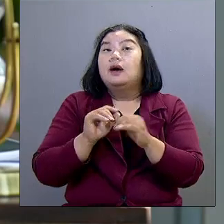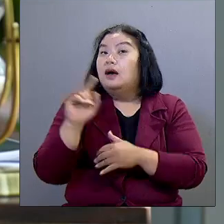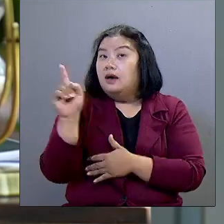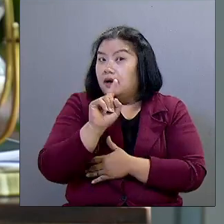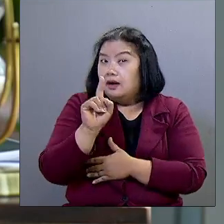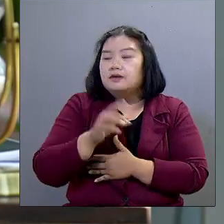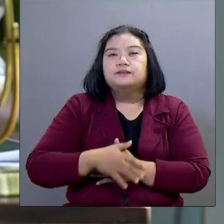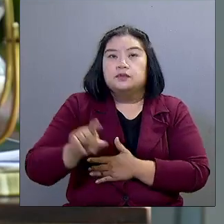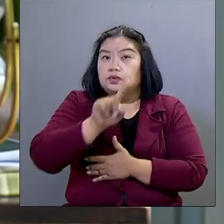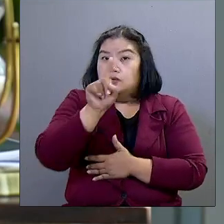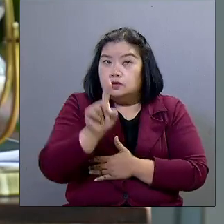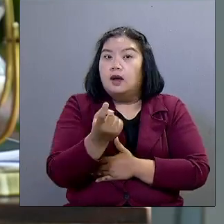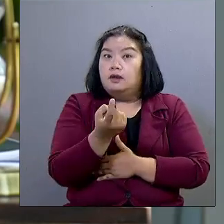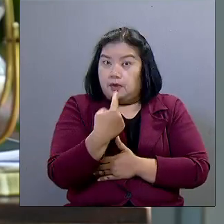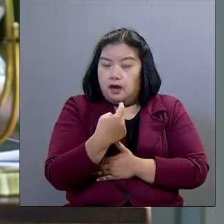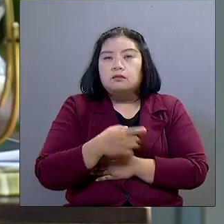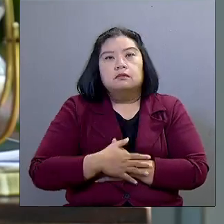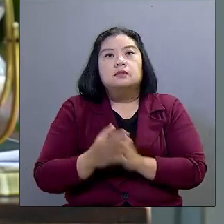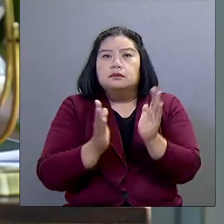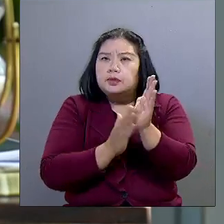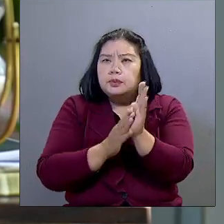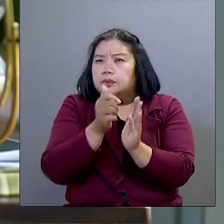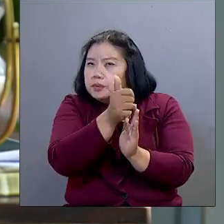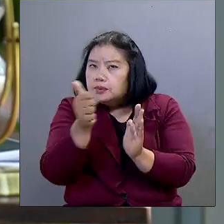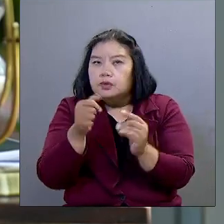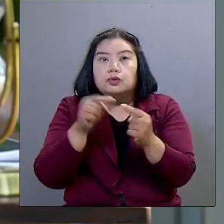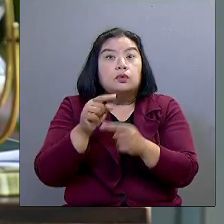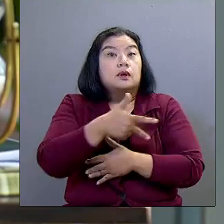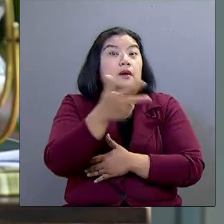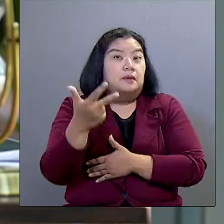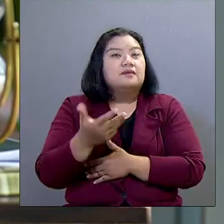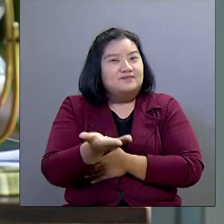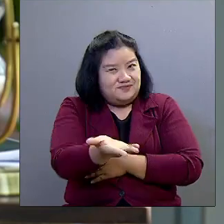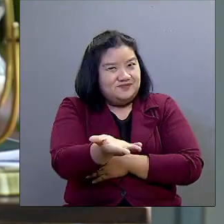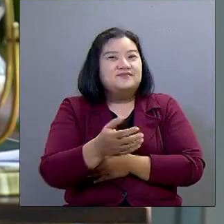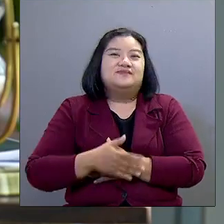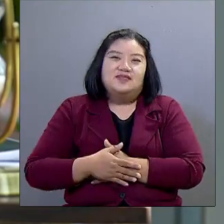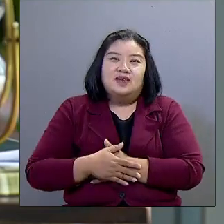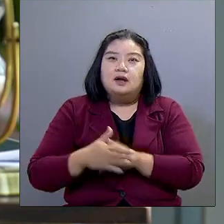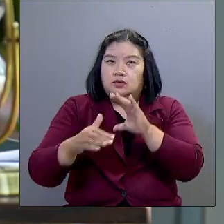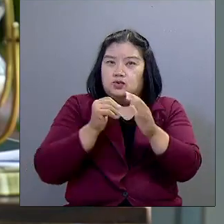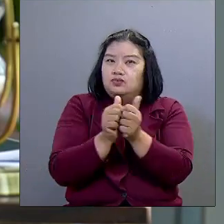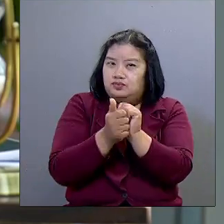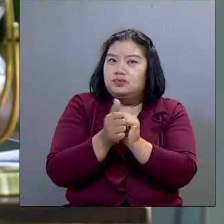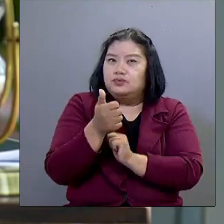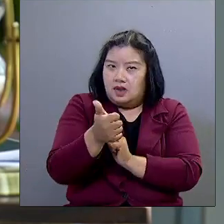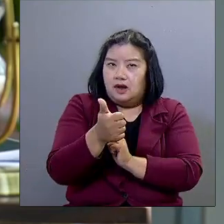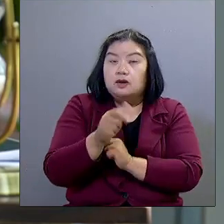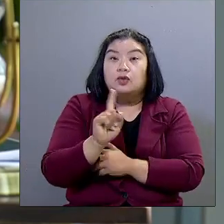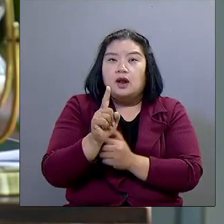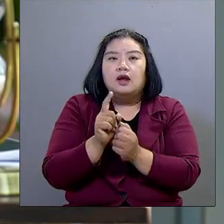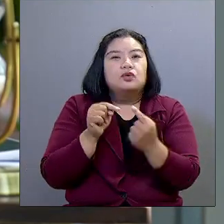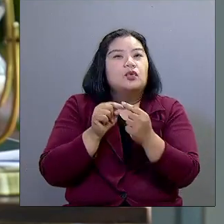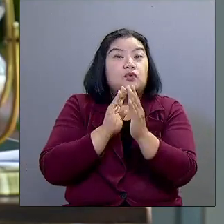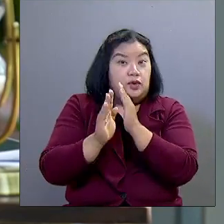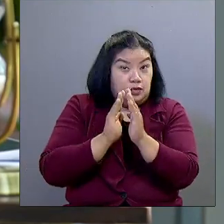ไหนมีข้อเสนอแนะหรือว่าติชมต่อรายการใดของไทย PBS ทำได้เลยนะคะส่งข้อความมาหาเราได้ที่ Facebook เปิดบ้าน